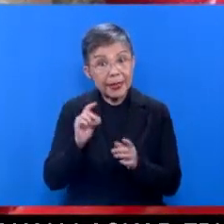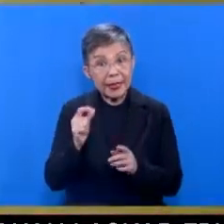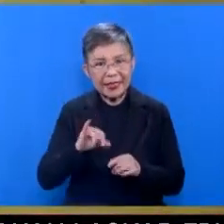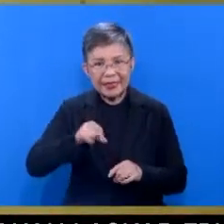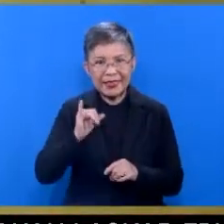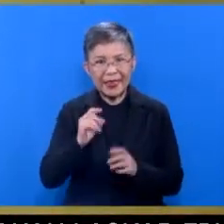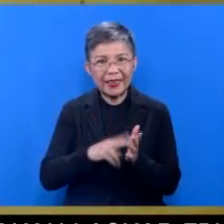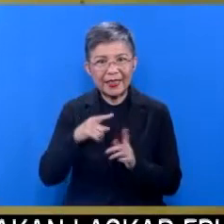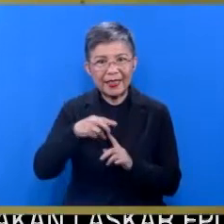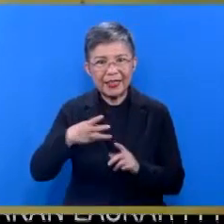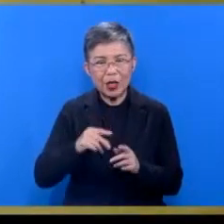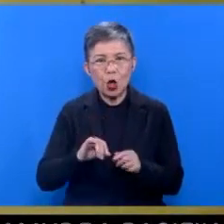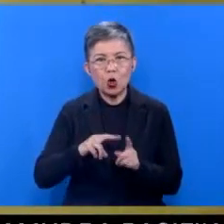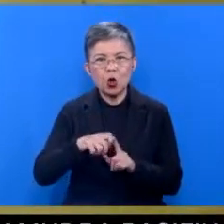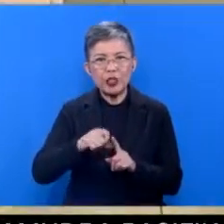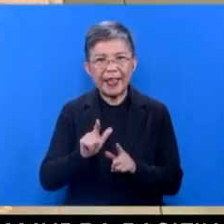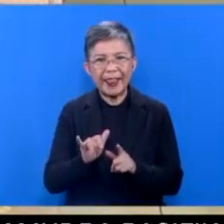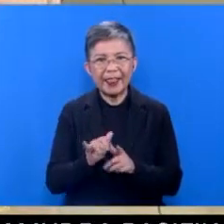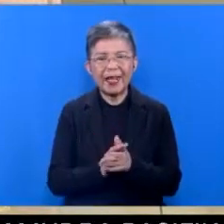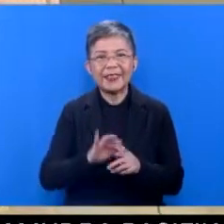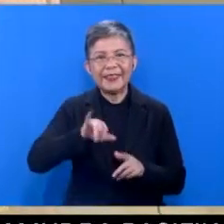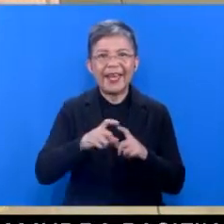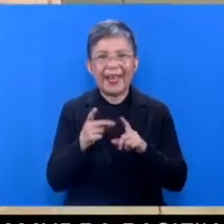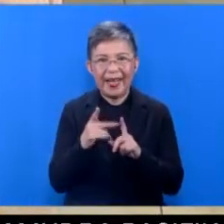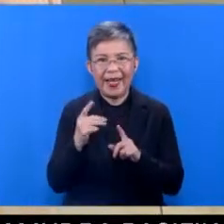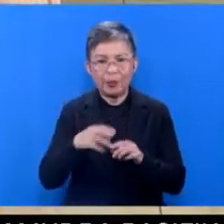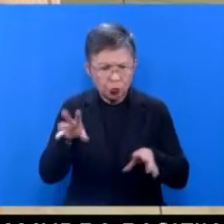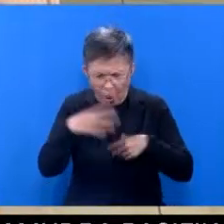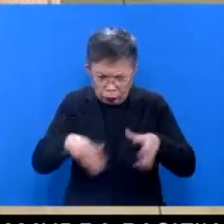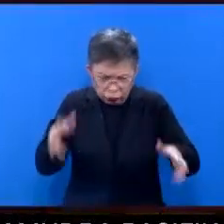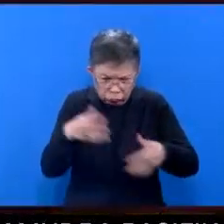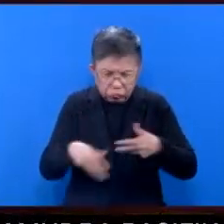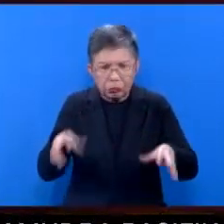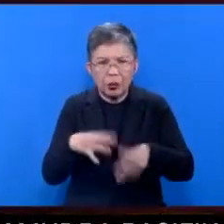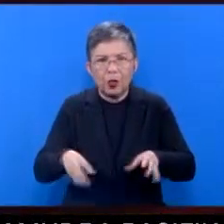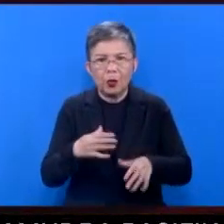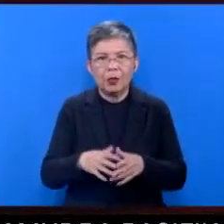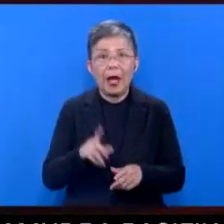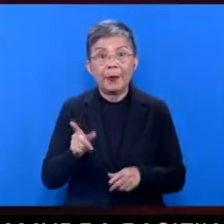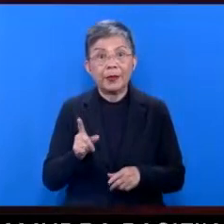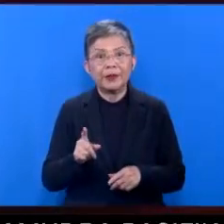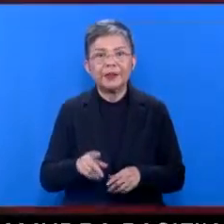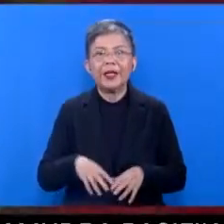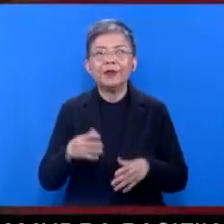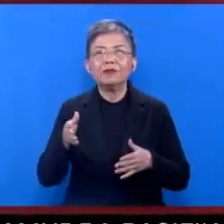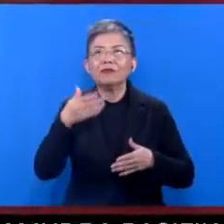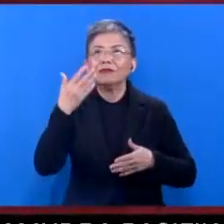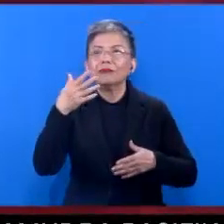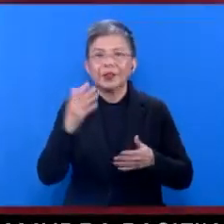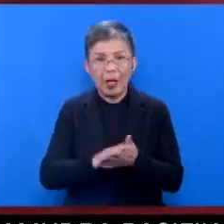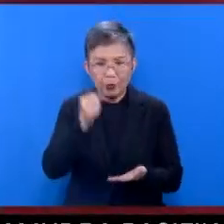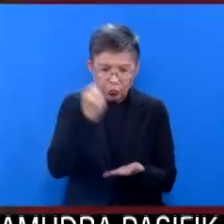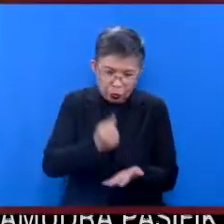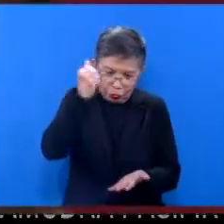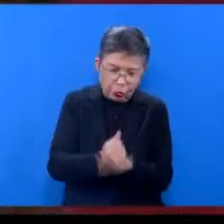jinten, kunyit, dan jahe. Campuran bumbunya memang banyak, itu sebabnya harus dihaluskan